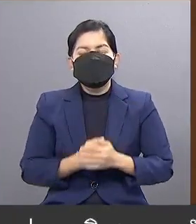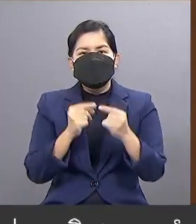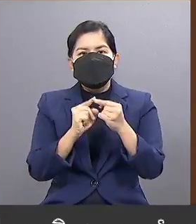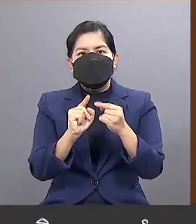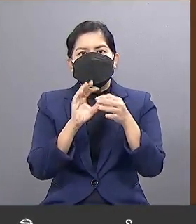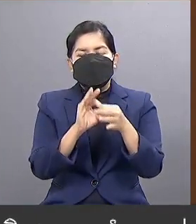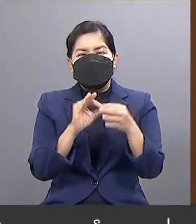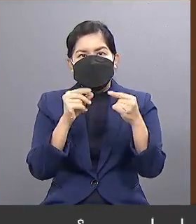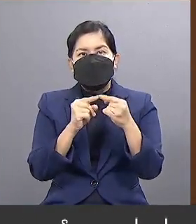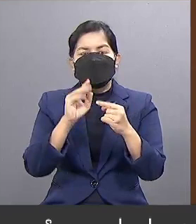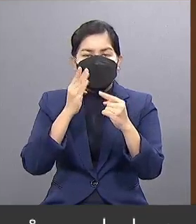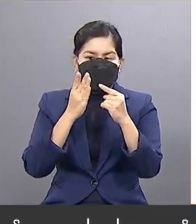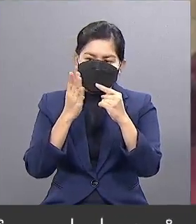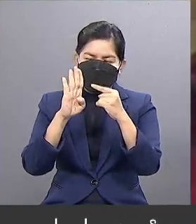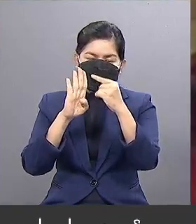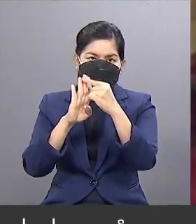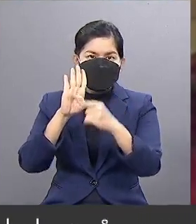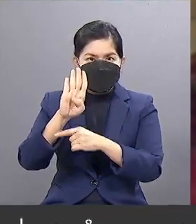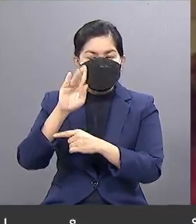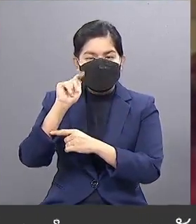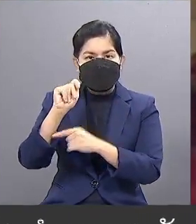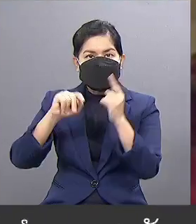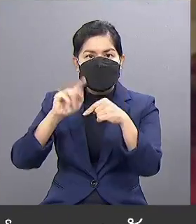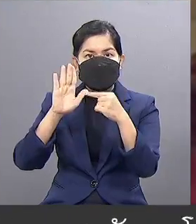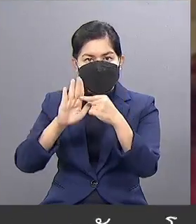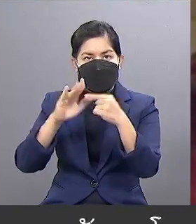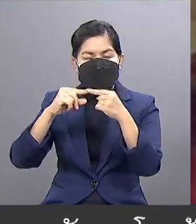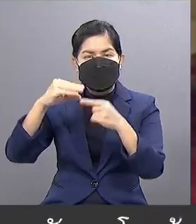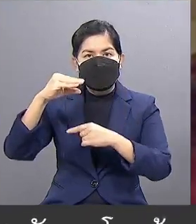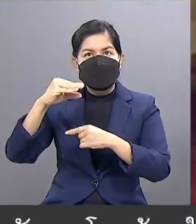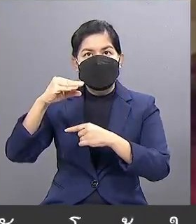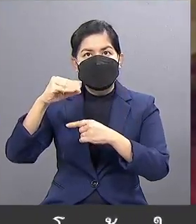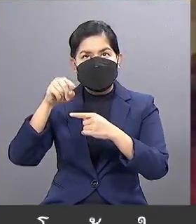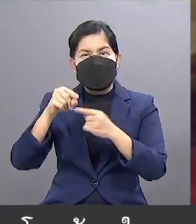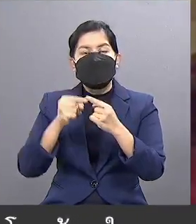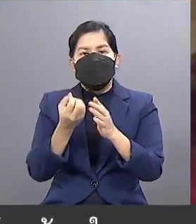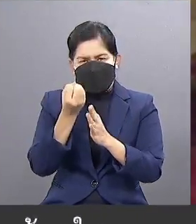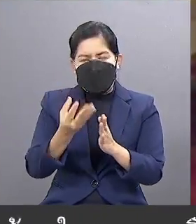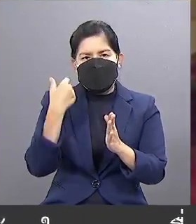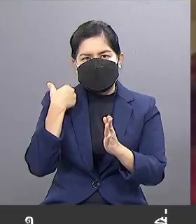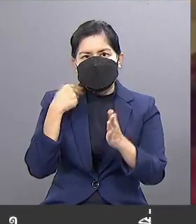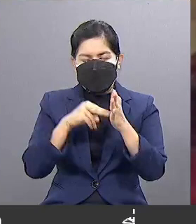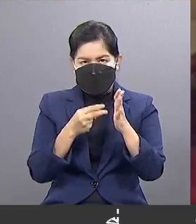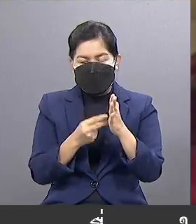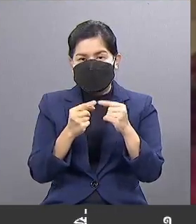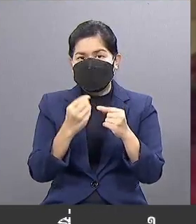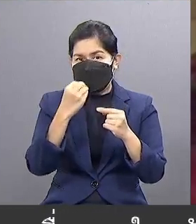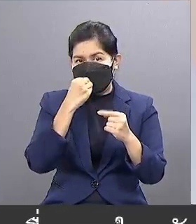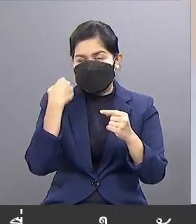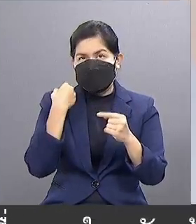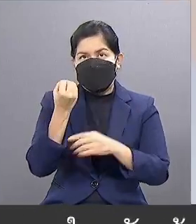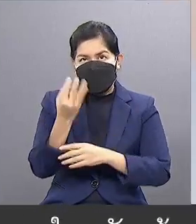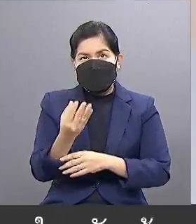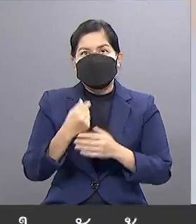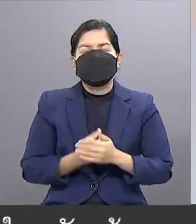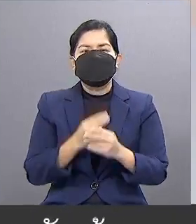ต้าแคโรทีนเกินค่ะหรือศัพท์ที่เราเรียกกันก็คือไฮเปอร์แปลว่ามากนะคะไฮเปอร์แคโรทีนีเมียค่ะ